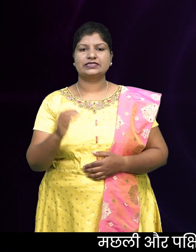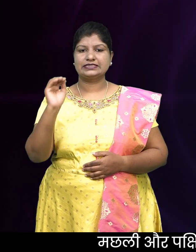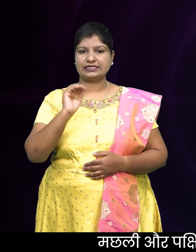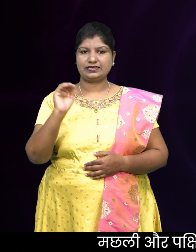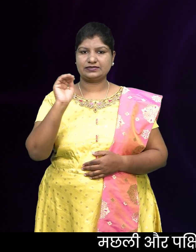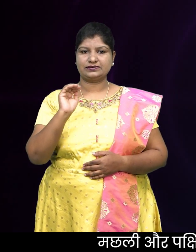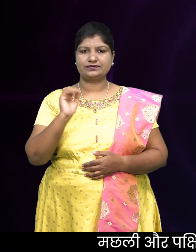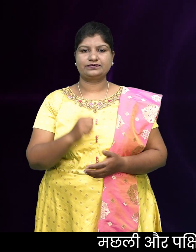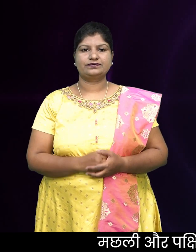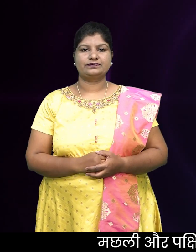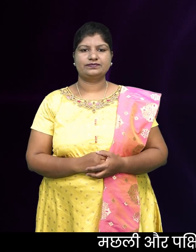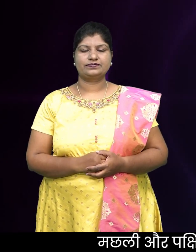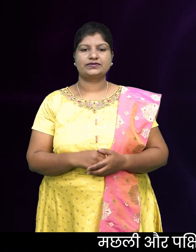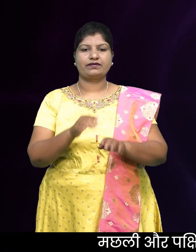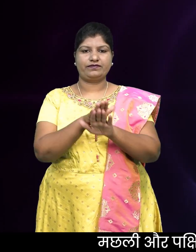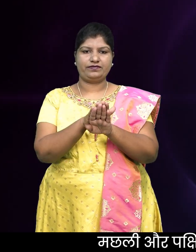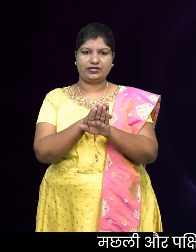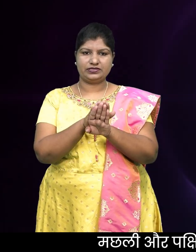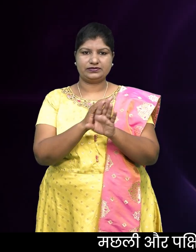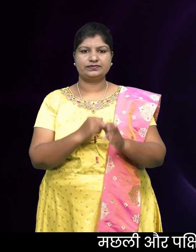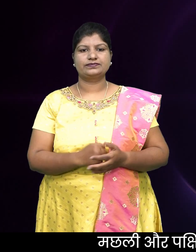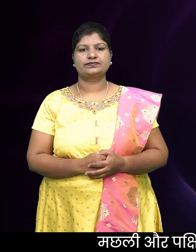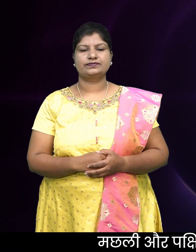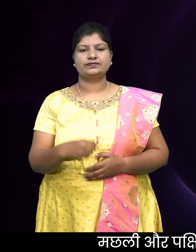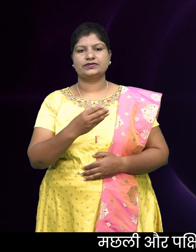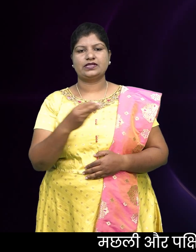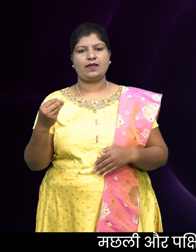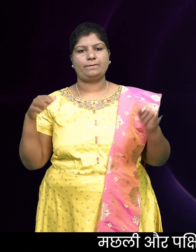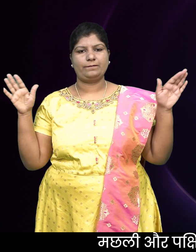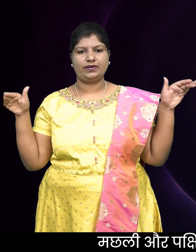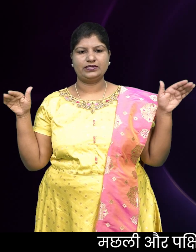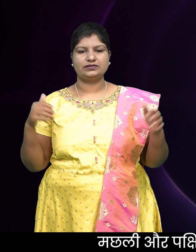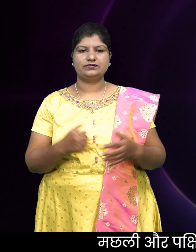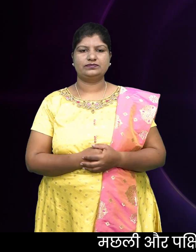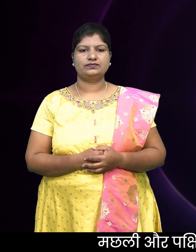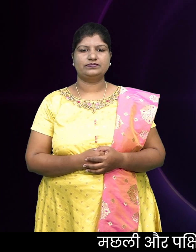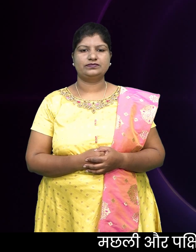मछली और पक्षियों जैसे जानवरों में गमन के बारे में सीखा है।